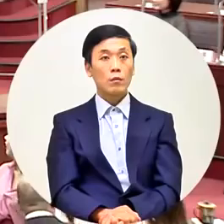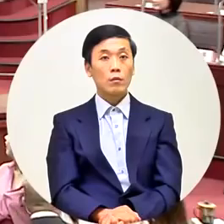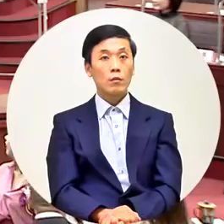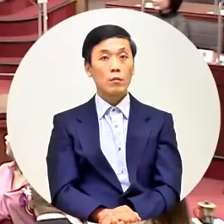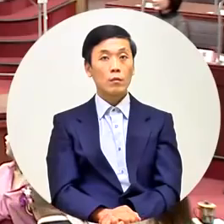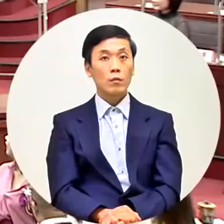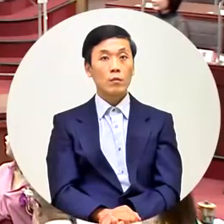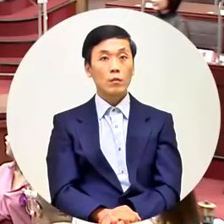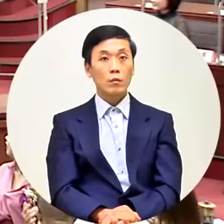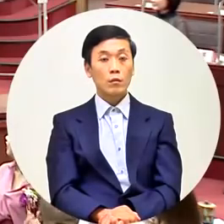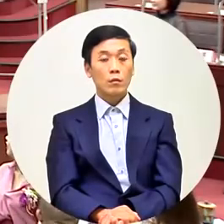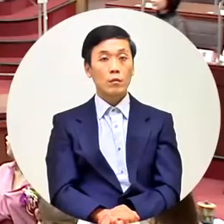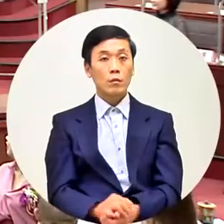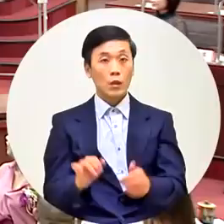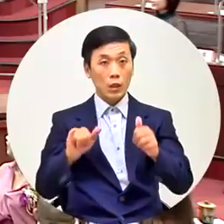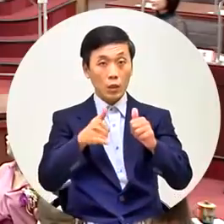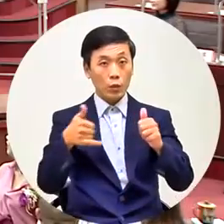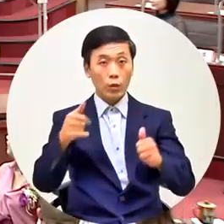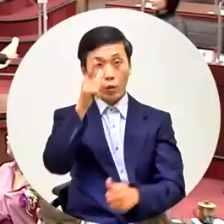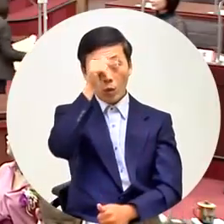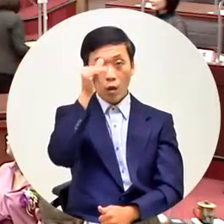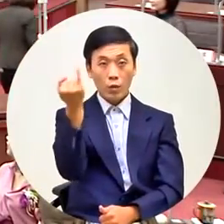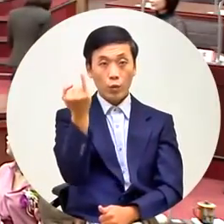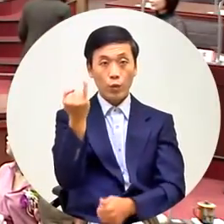请黄杰议员领取选票。